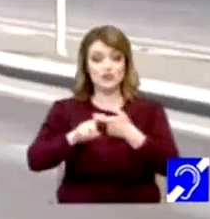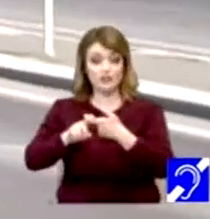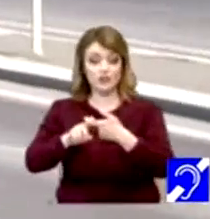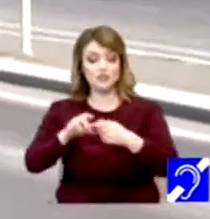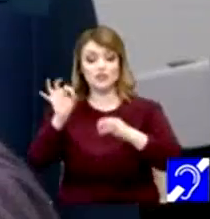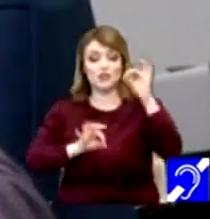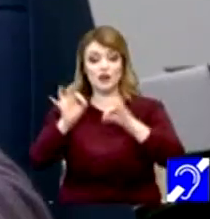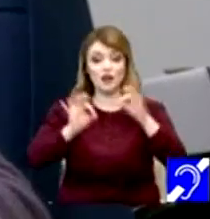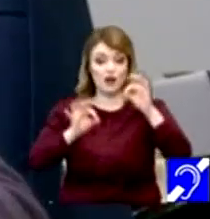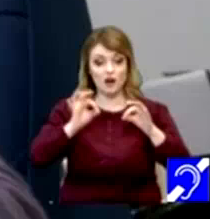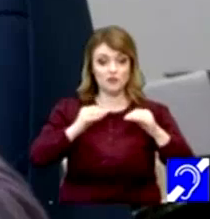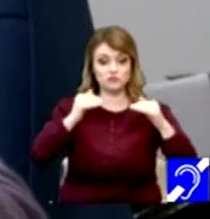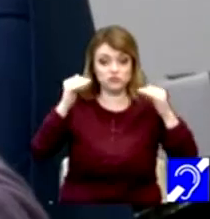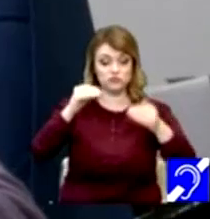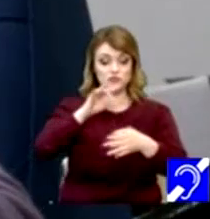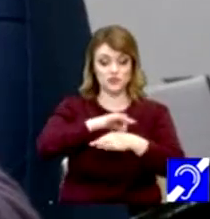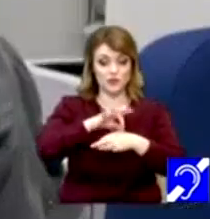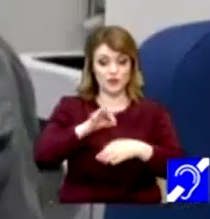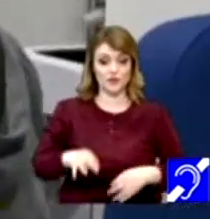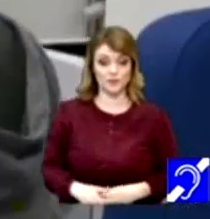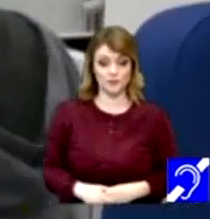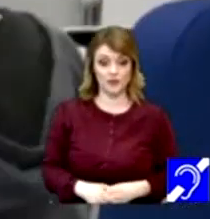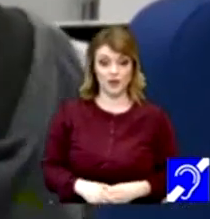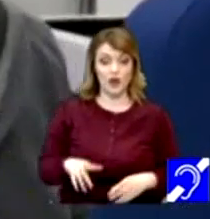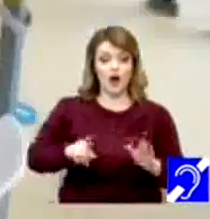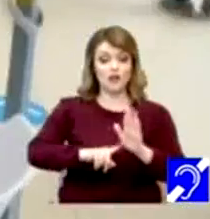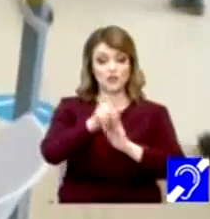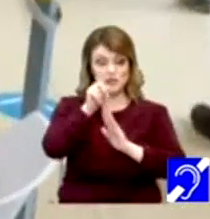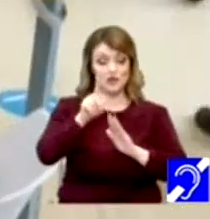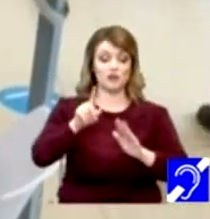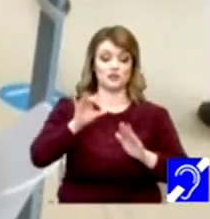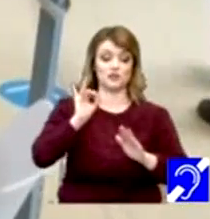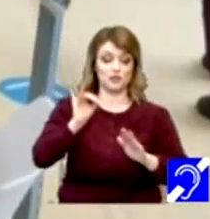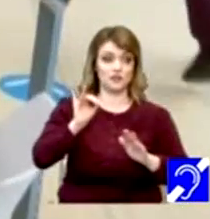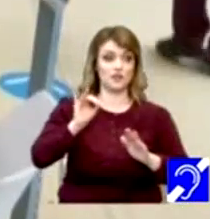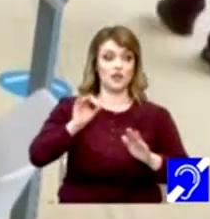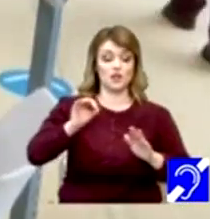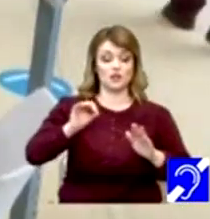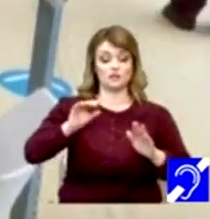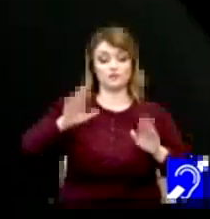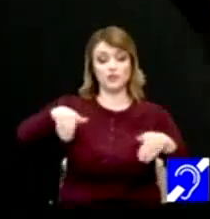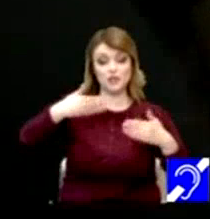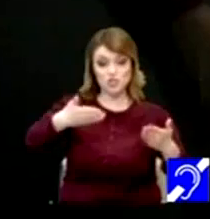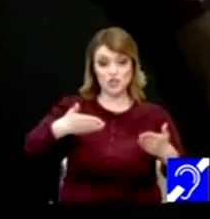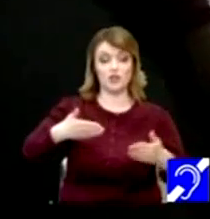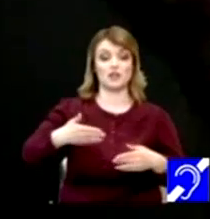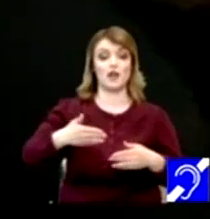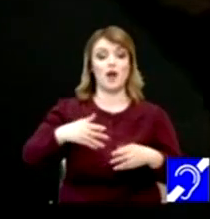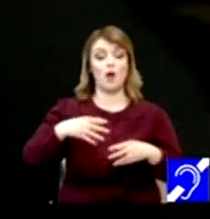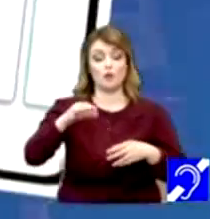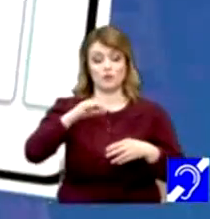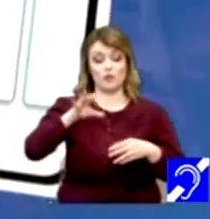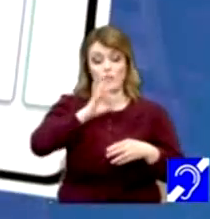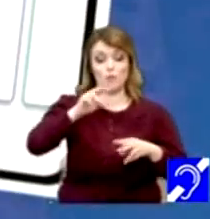rata infectărilor și de ritmul campaniei de vaccinare. A lansat însă ideea pașaportului de vaccinare pentru relansarea